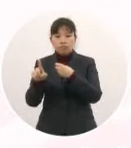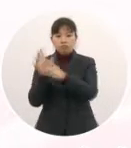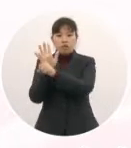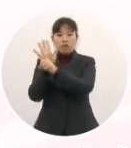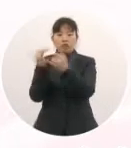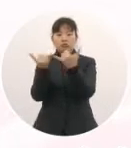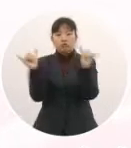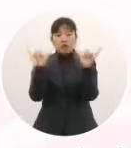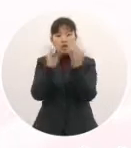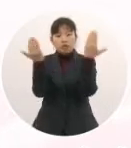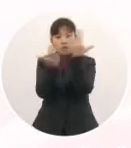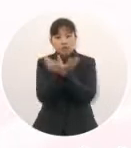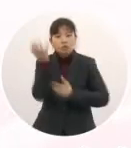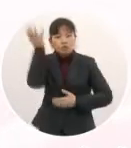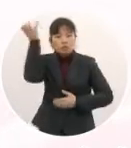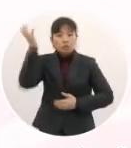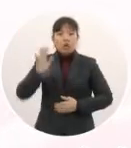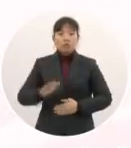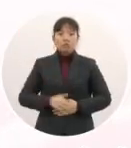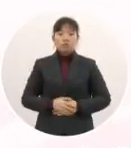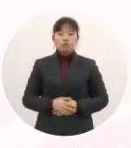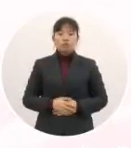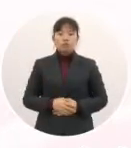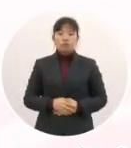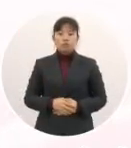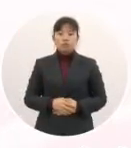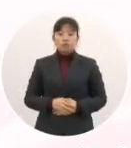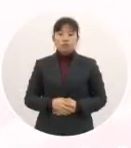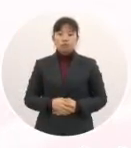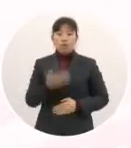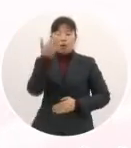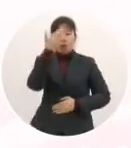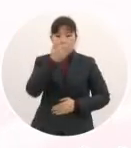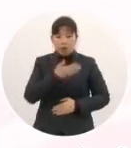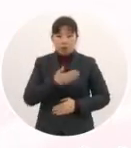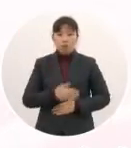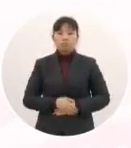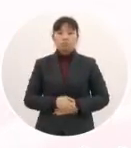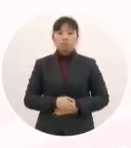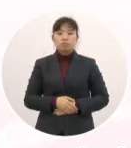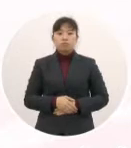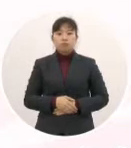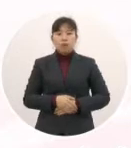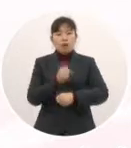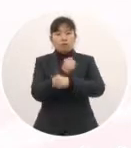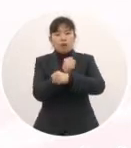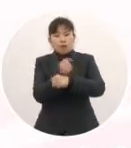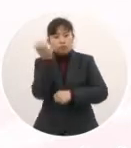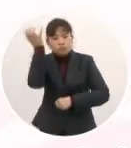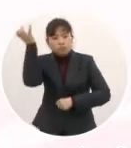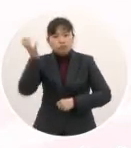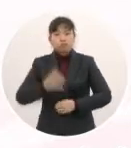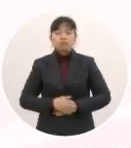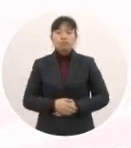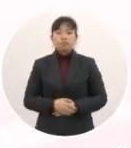なきゃいけない社会がやってくると予想されているんだよ。 へえ、なんだか大変そ